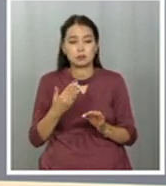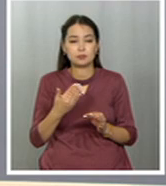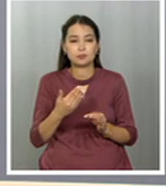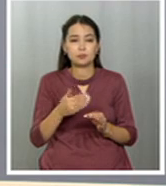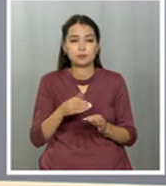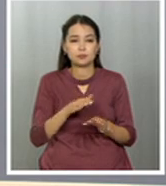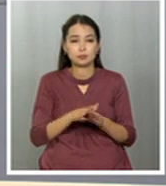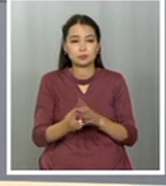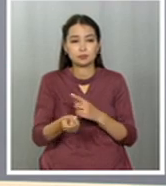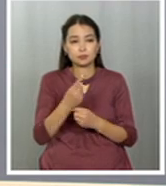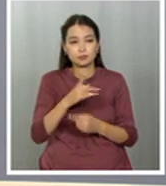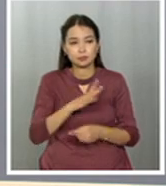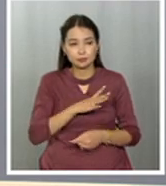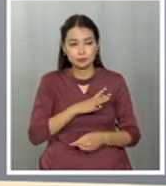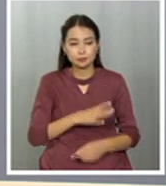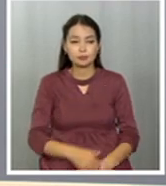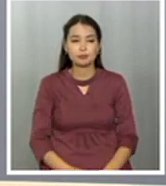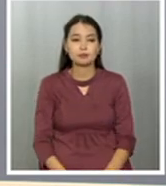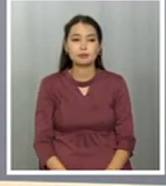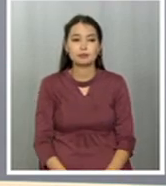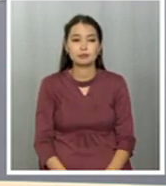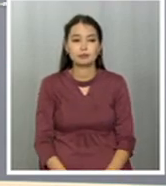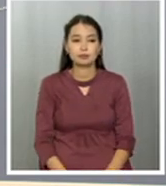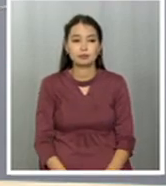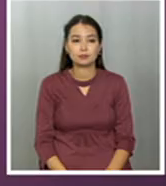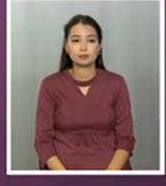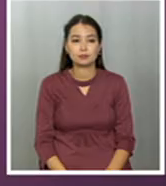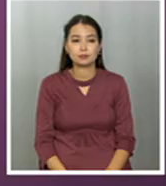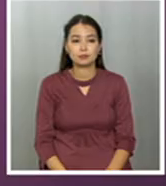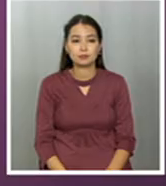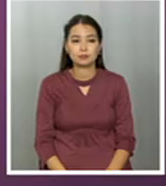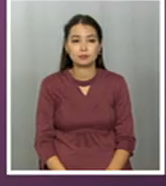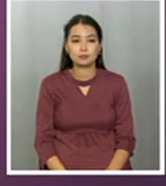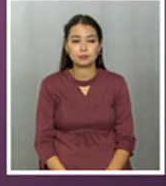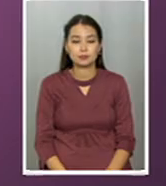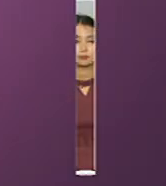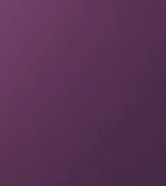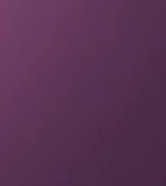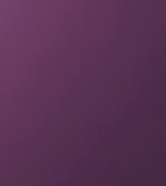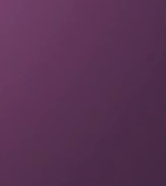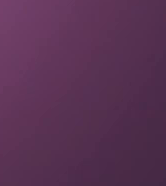пошел вам на пользу. До встречи на следующем уроке.